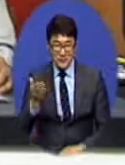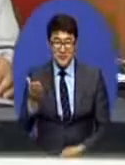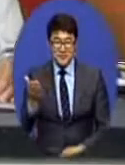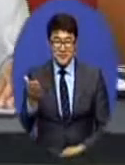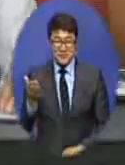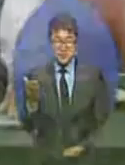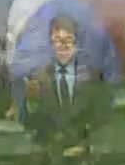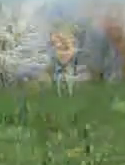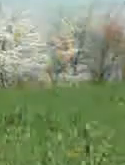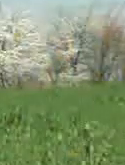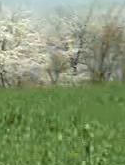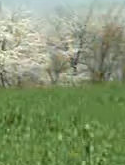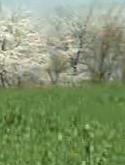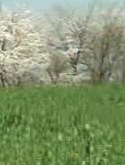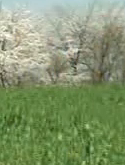주세요.